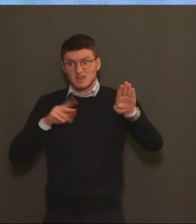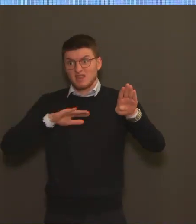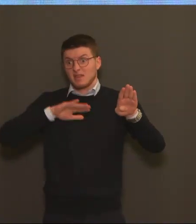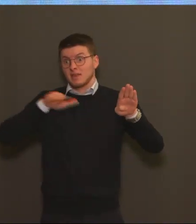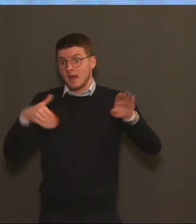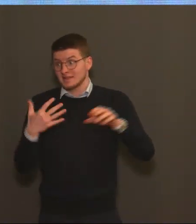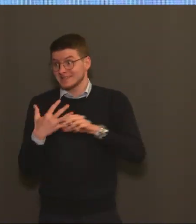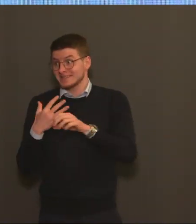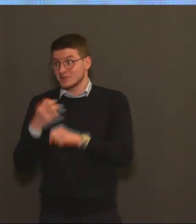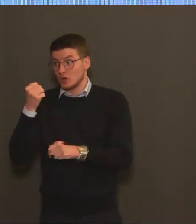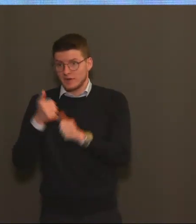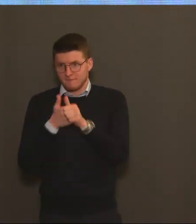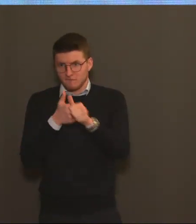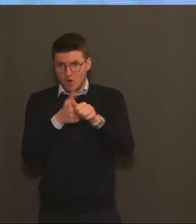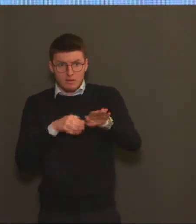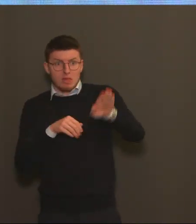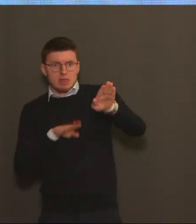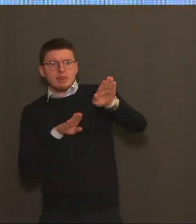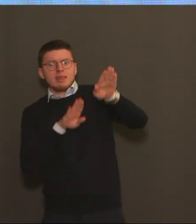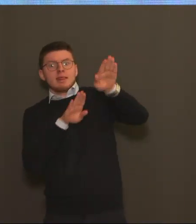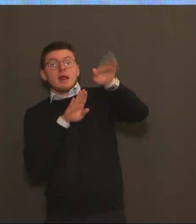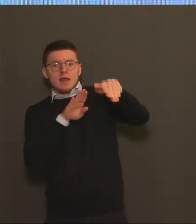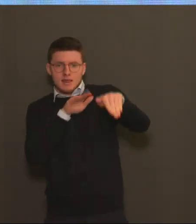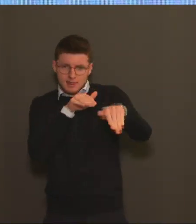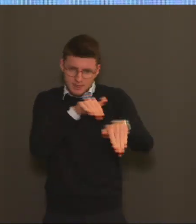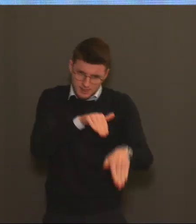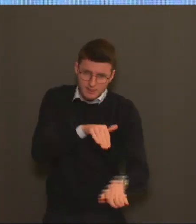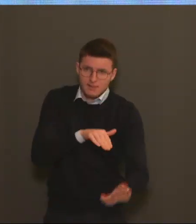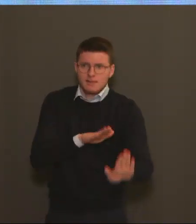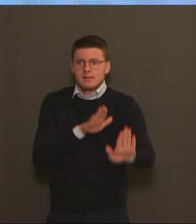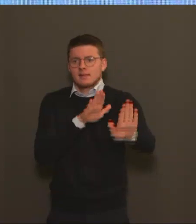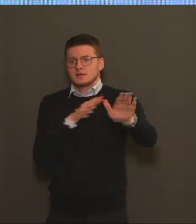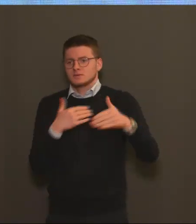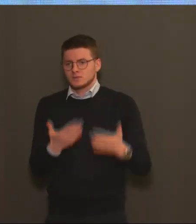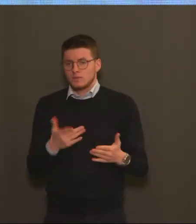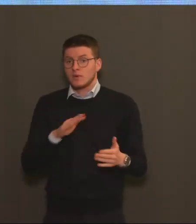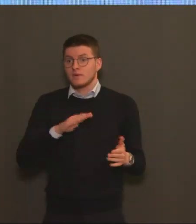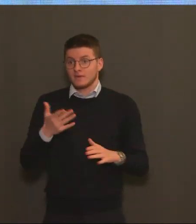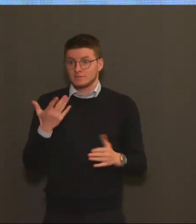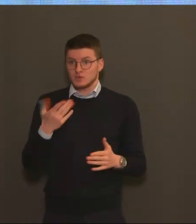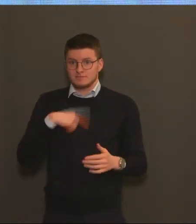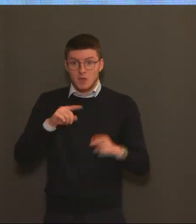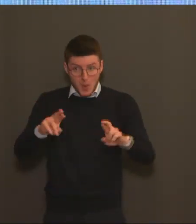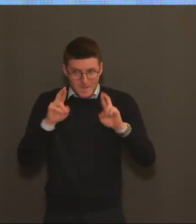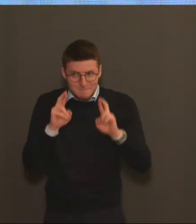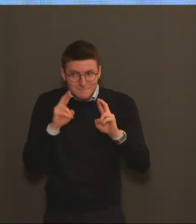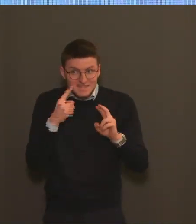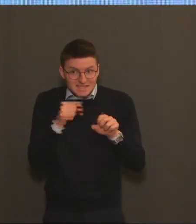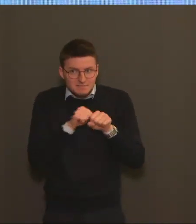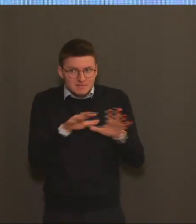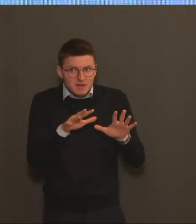nu ook weer. Vandaar dat we wel een lichte hoop hebben dat, aangezien dat we nu toch een stabilisatie zien in de